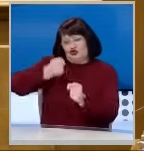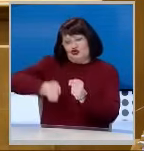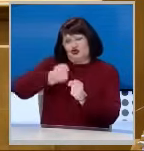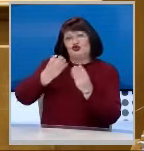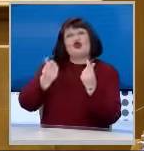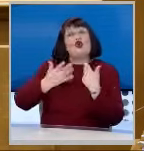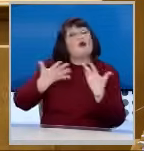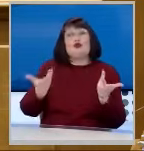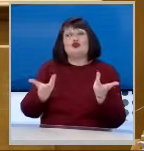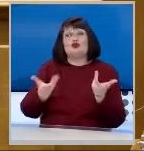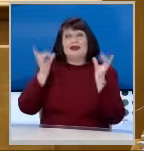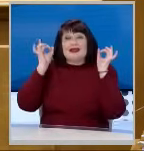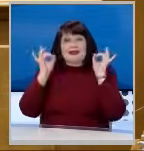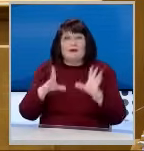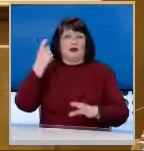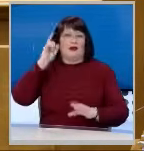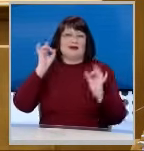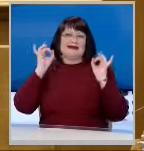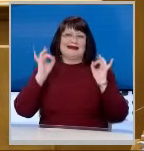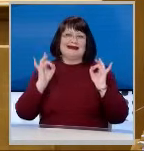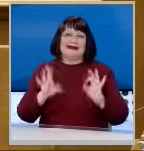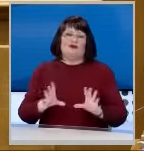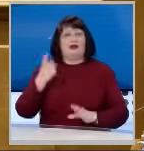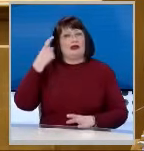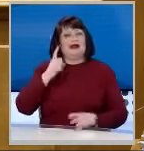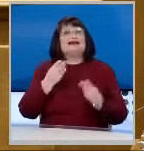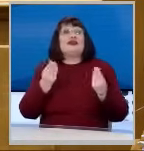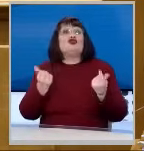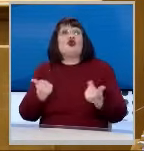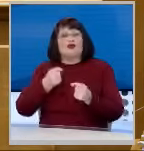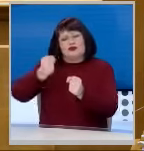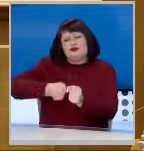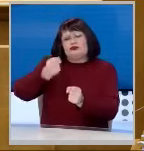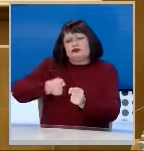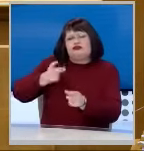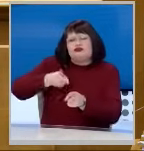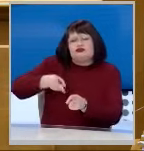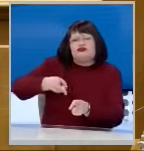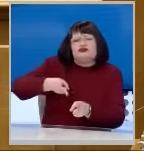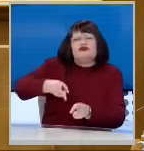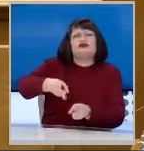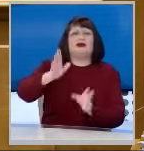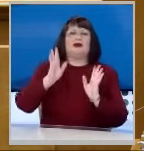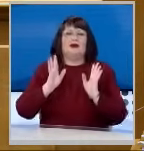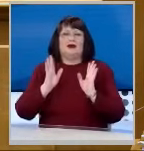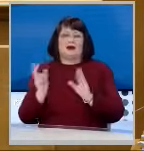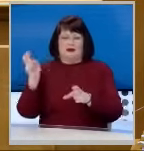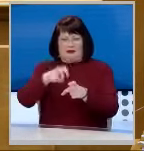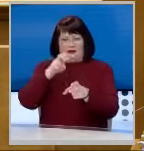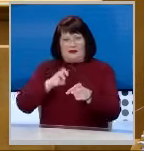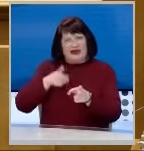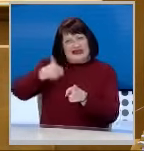σιδηρόδρομος κανείς κανείς δεν γνώριζε απ όλους αυτούς που πήραν το